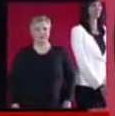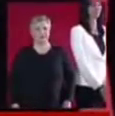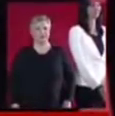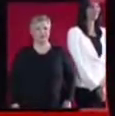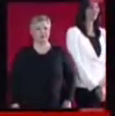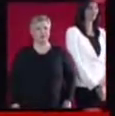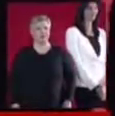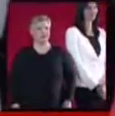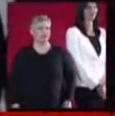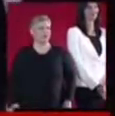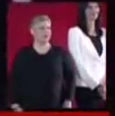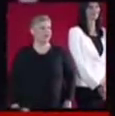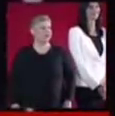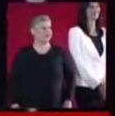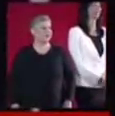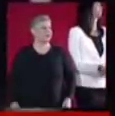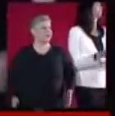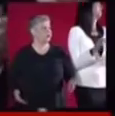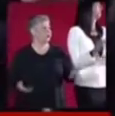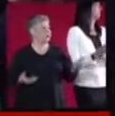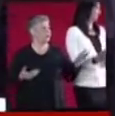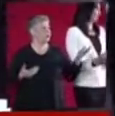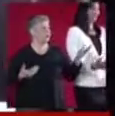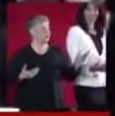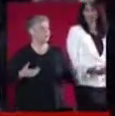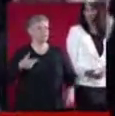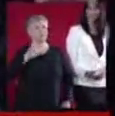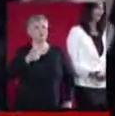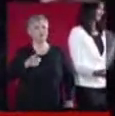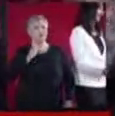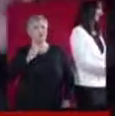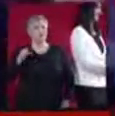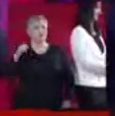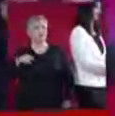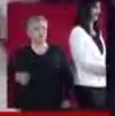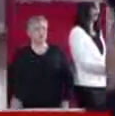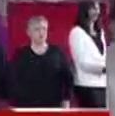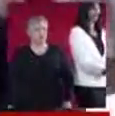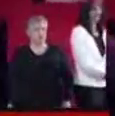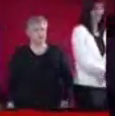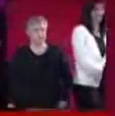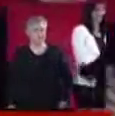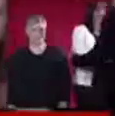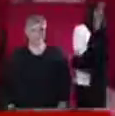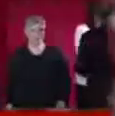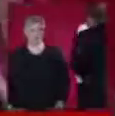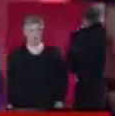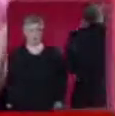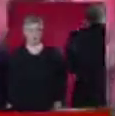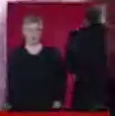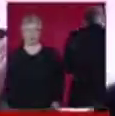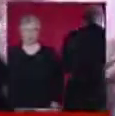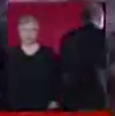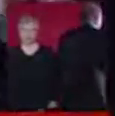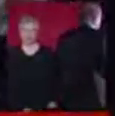ουφούκ μουσταφά τη γνώρισα ως ενεργό μέλος της νεολαίας του